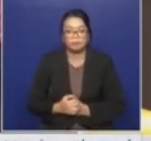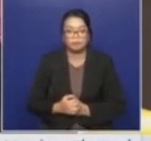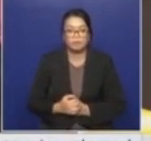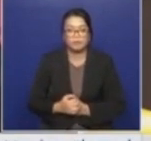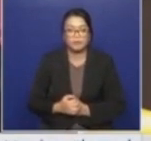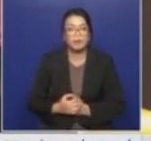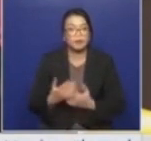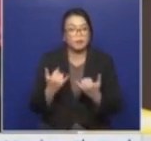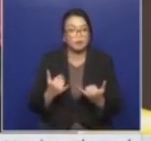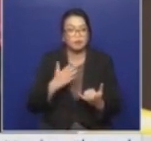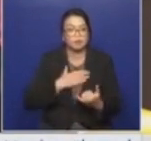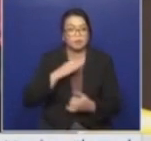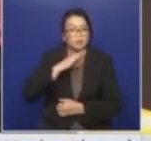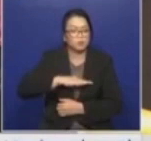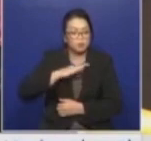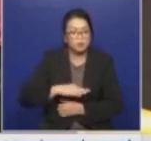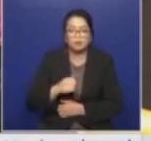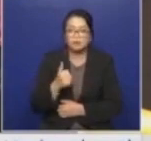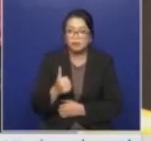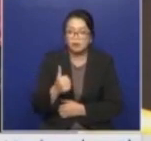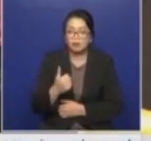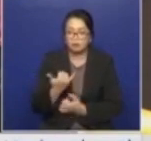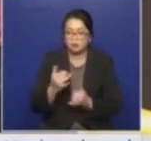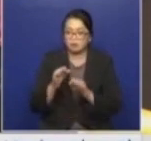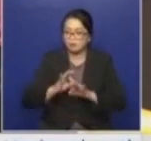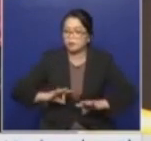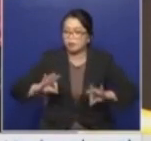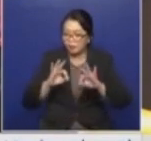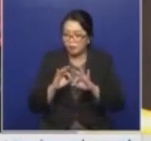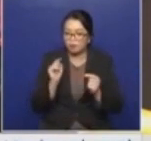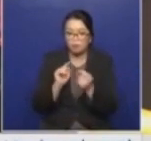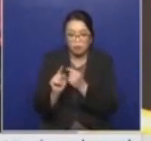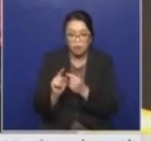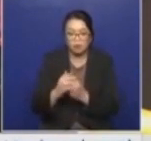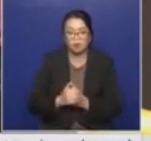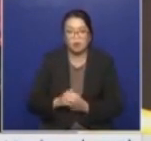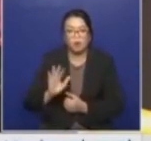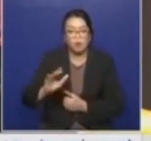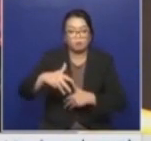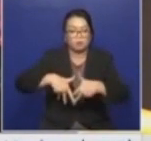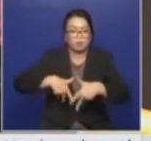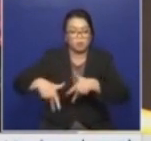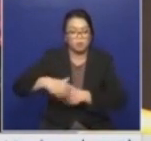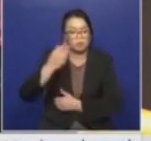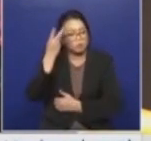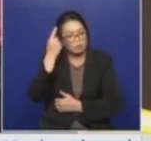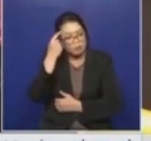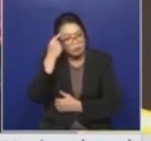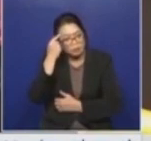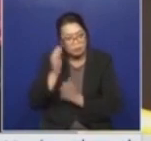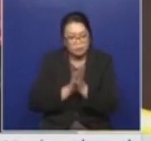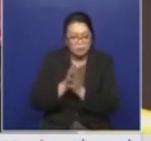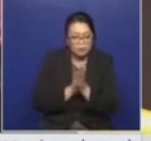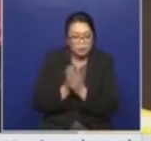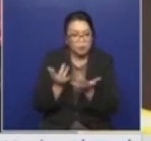ครับวันนี้ต้องถือว่าเป็นวันที่มีความหมายและมีความสำคัญต่